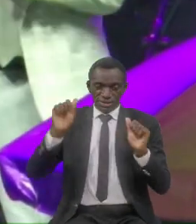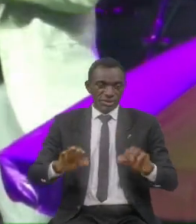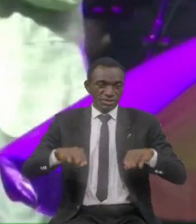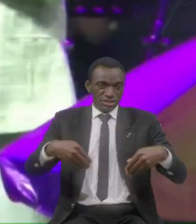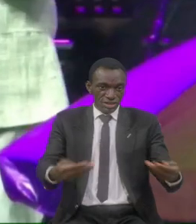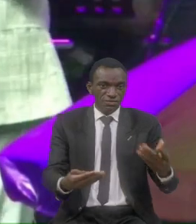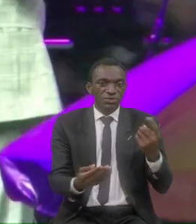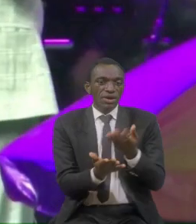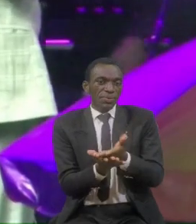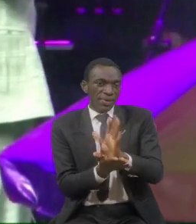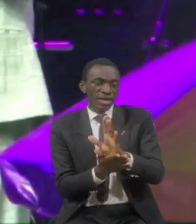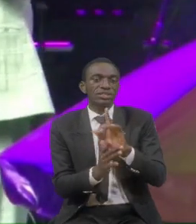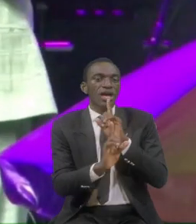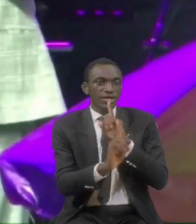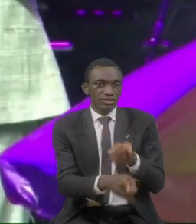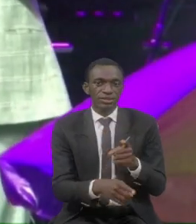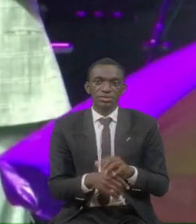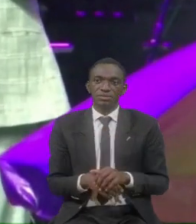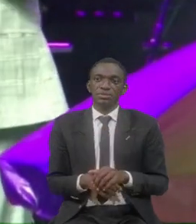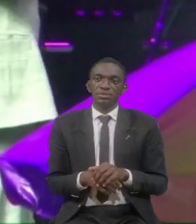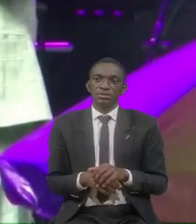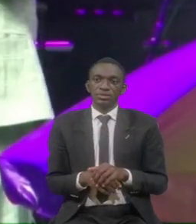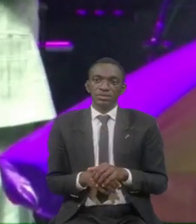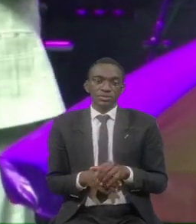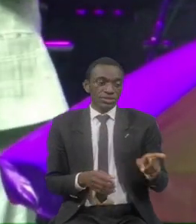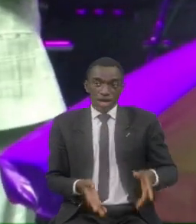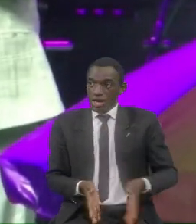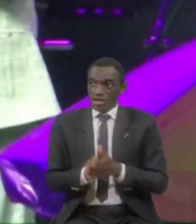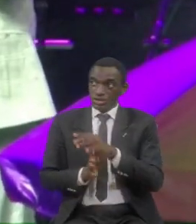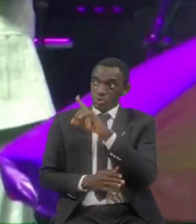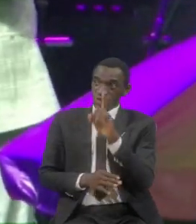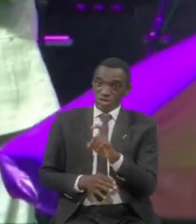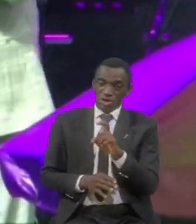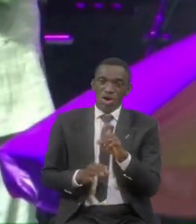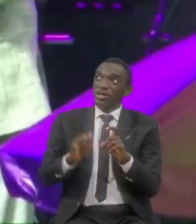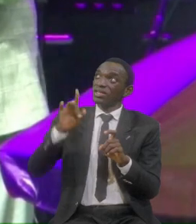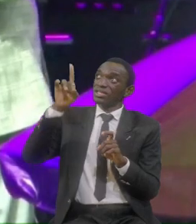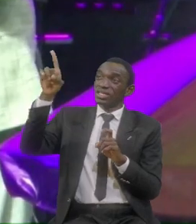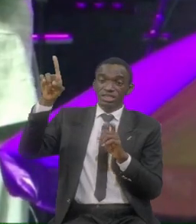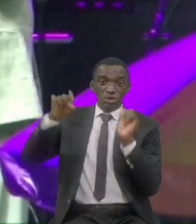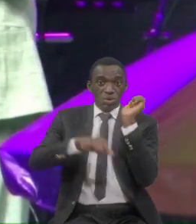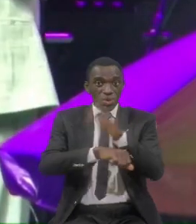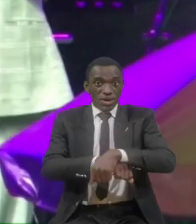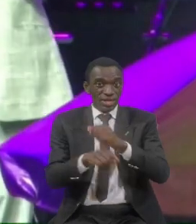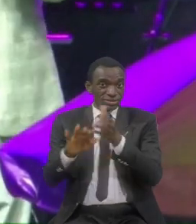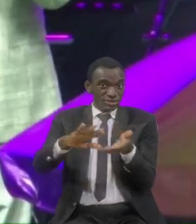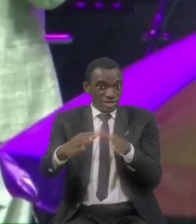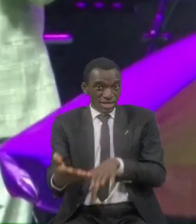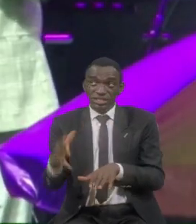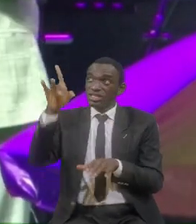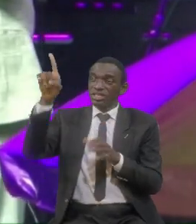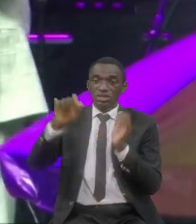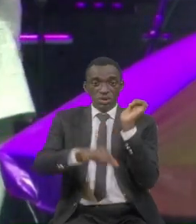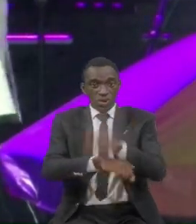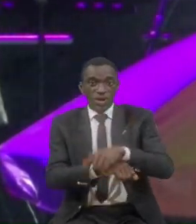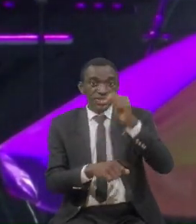nga mananambal makahatag sa hingpit nga tubag. The Lord, the Conqueror of death and the Conqueror of the devil, he can